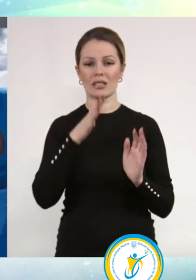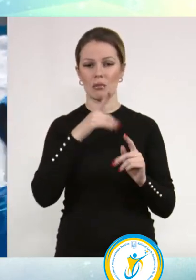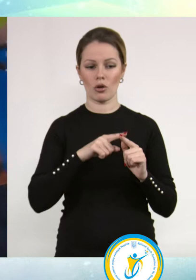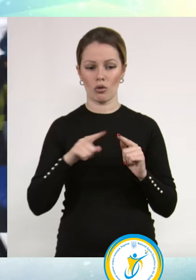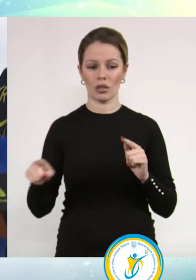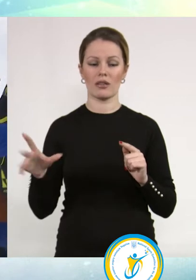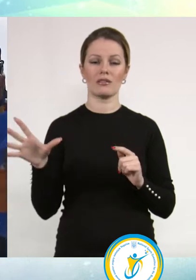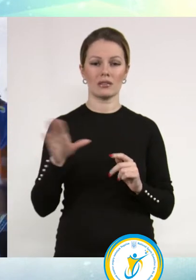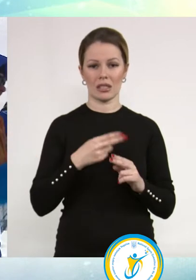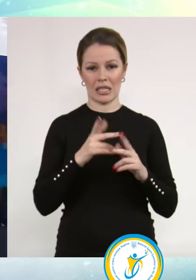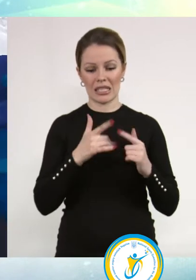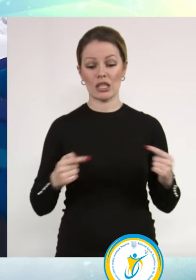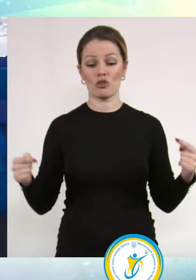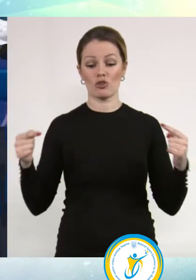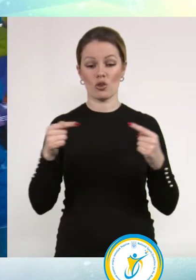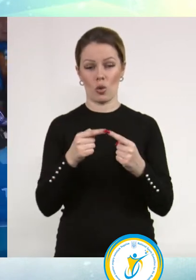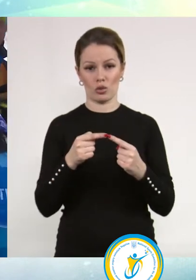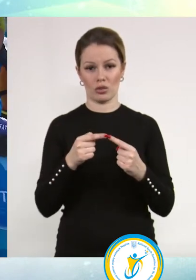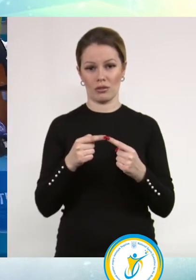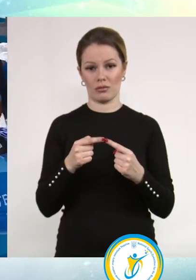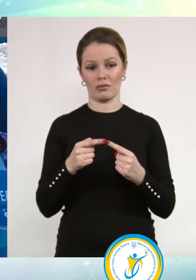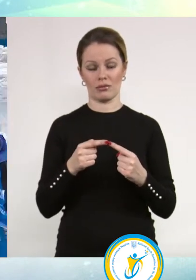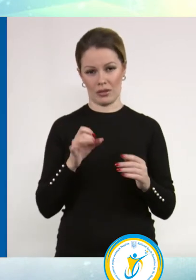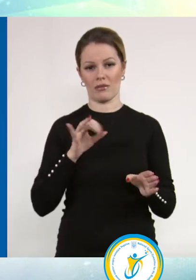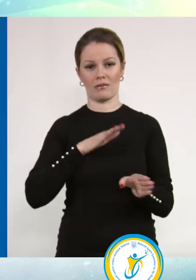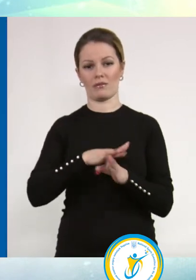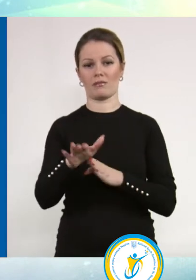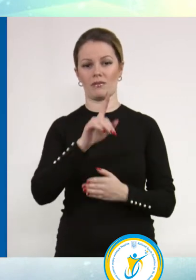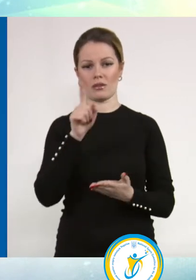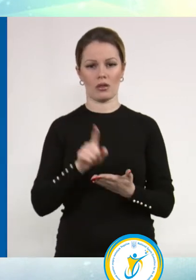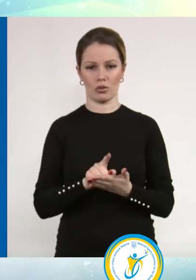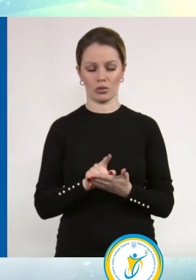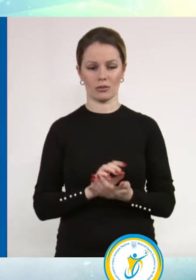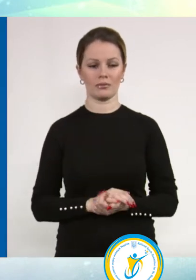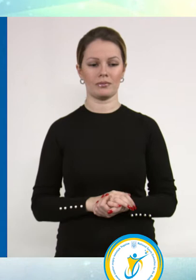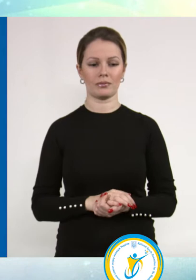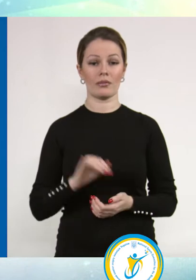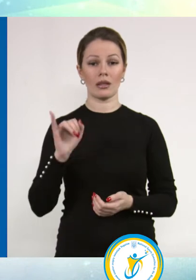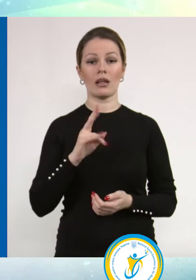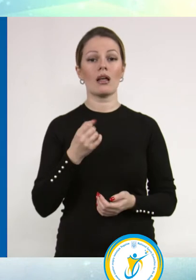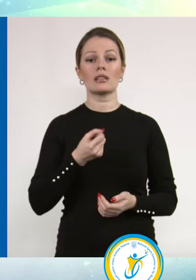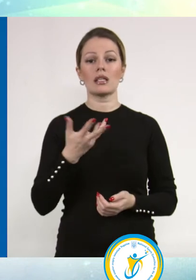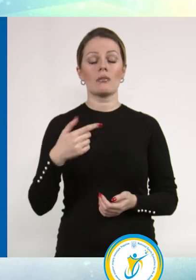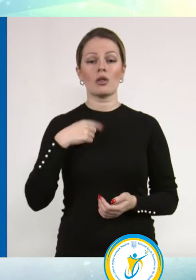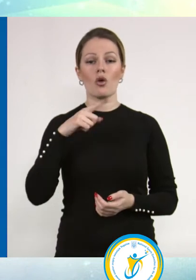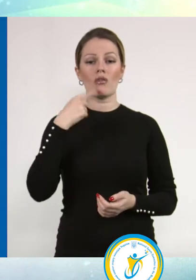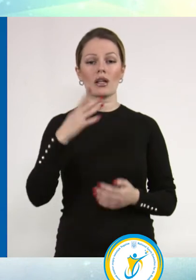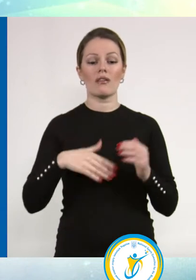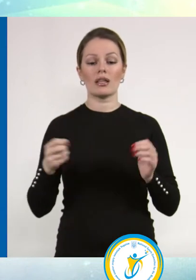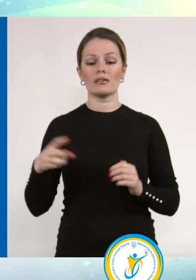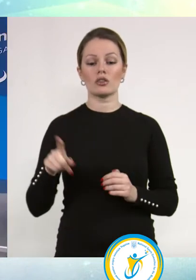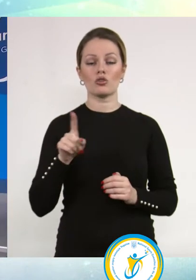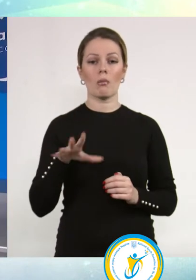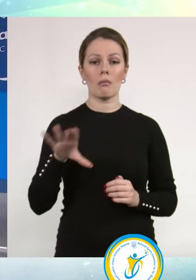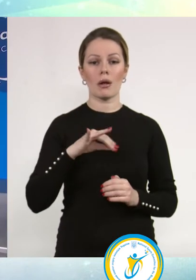все воно зійшлося докупи, і я дуже задоволена, що він сьогодні виграв. Ну і наскільки мені говорили фахівці, що